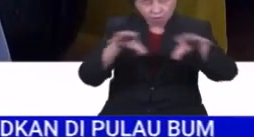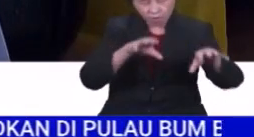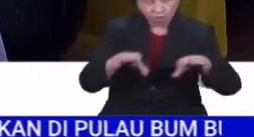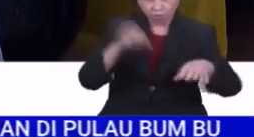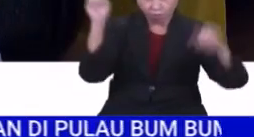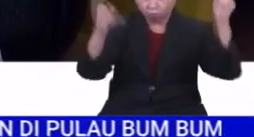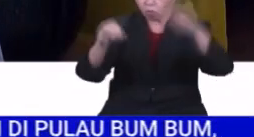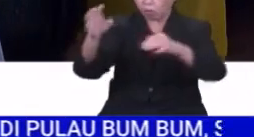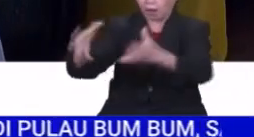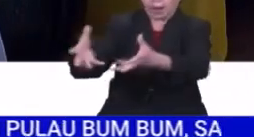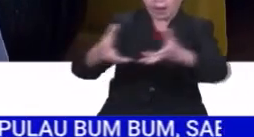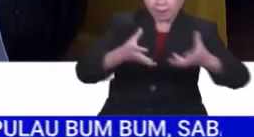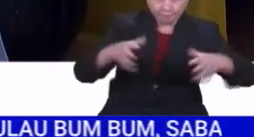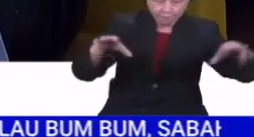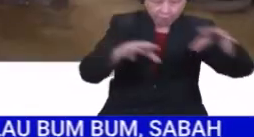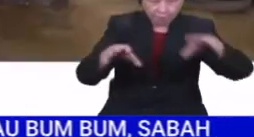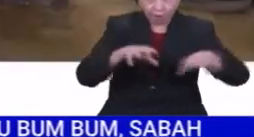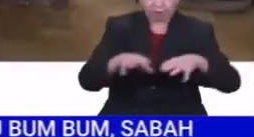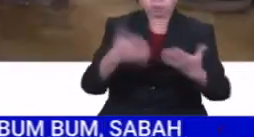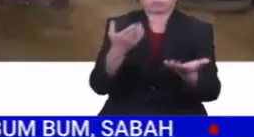bahan terbuang nih